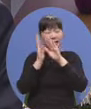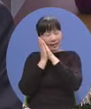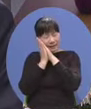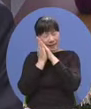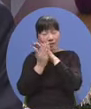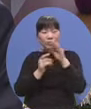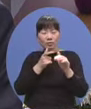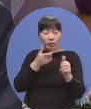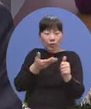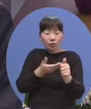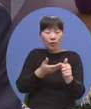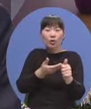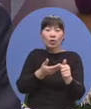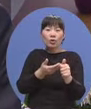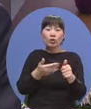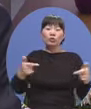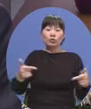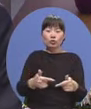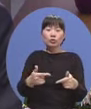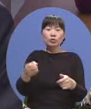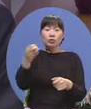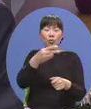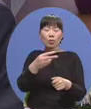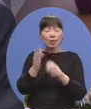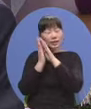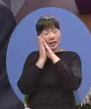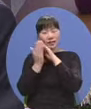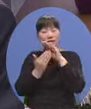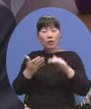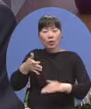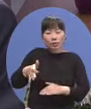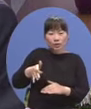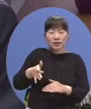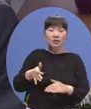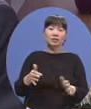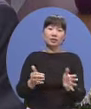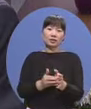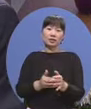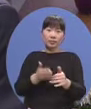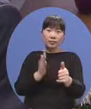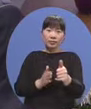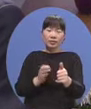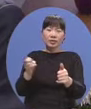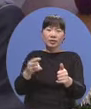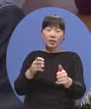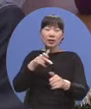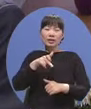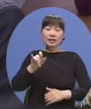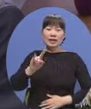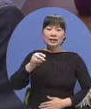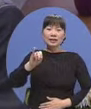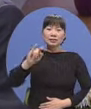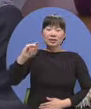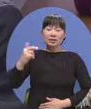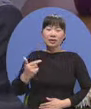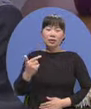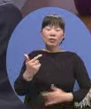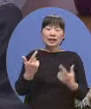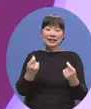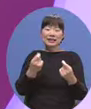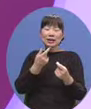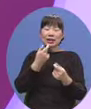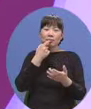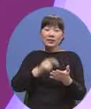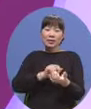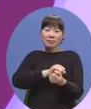네. 그리고 네. 자기 전에 소변을 꼭 누이시고요. 네. 그리고 하나 좋은 방법은 그 가시미로 이불처럼 쉽게 세탁할 수 있는 걸 몇 개 준비해가지고